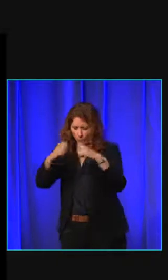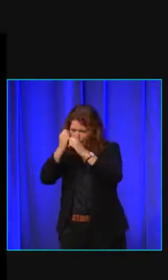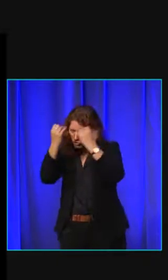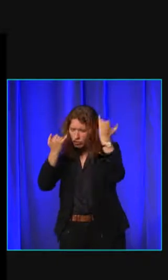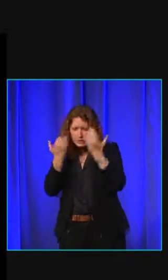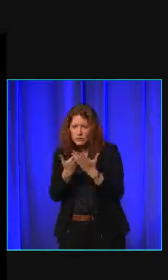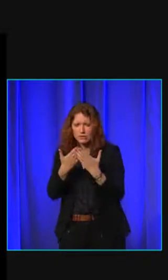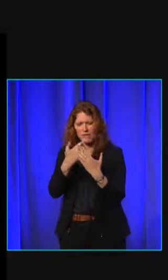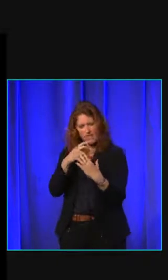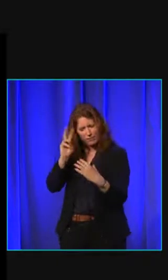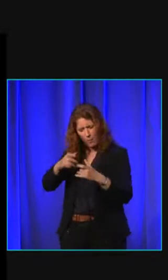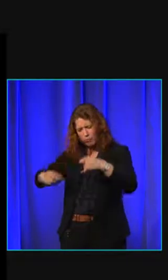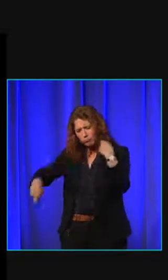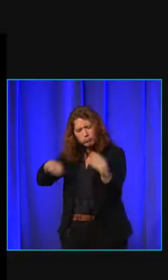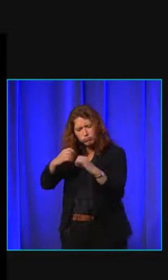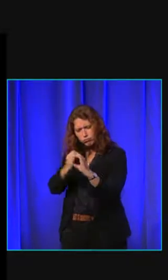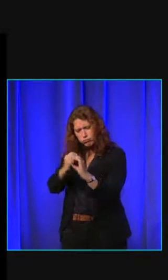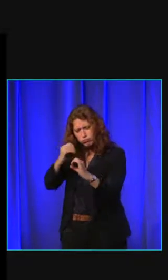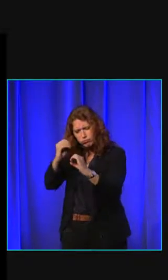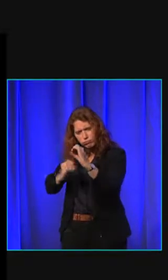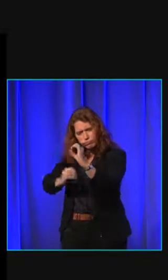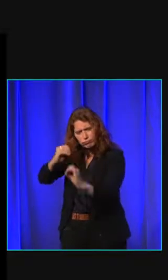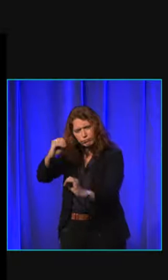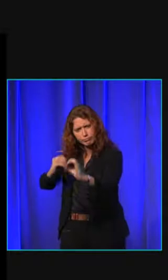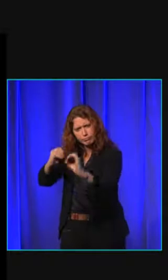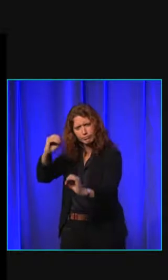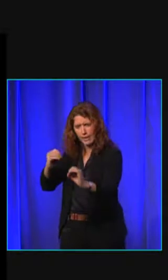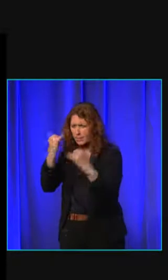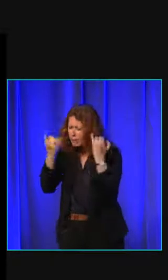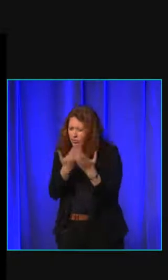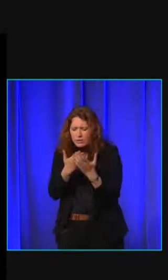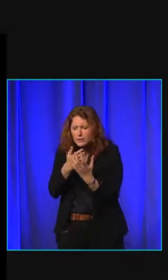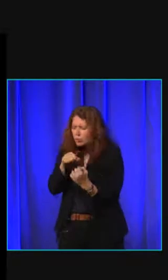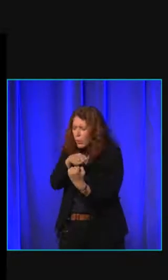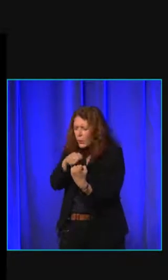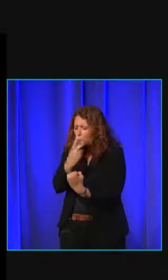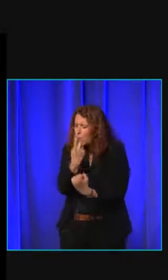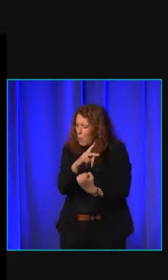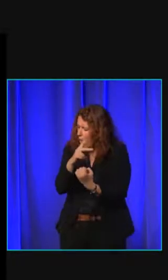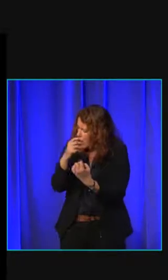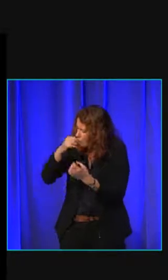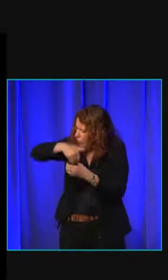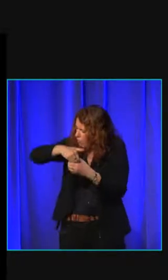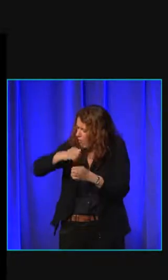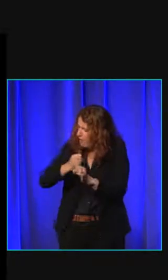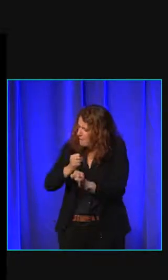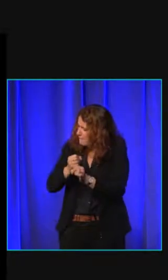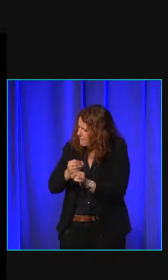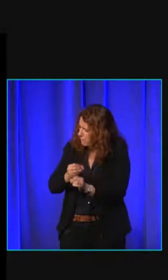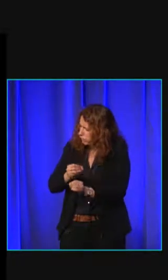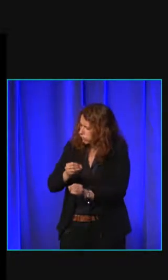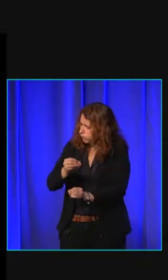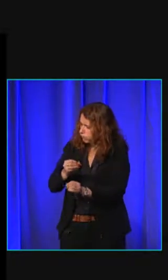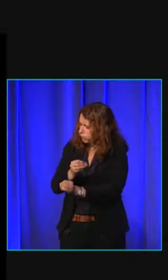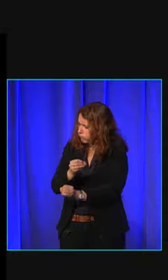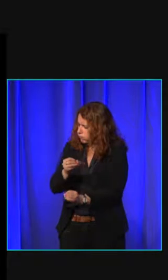tendre. Donc, il demandait aux patients de voir le ligament qui se tendait, qui se détendait, comme un câble souple et solide qui va étirer doucement le